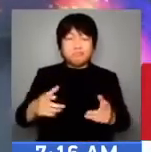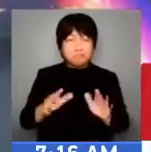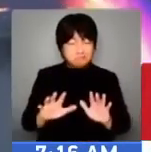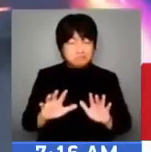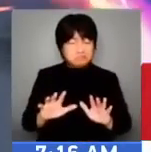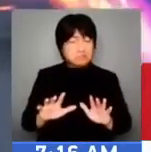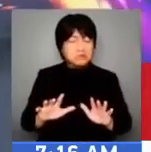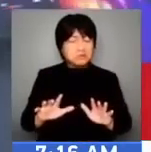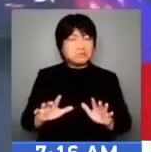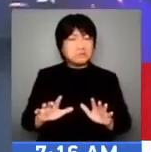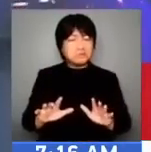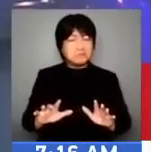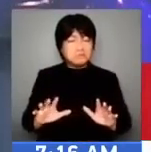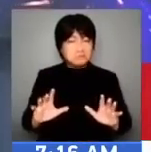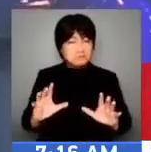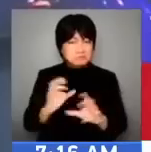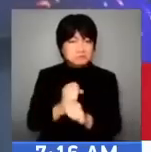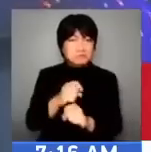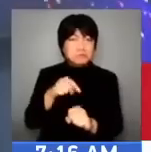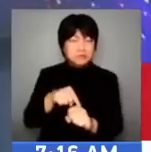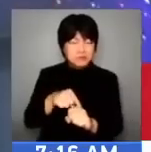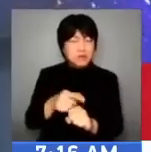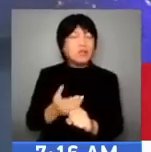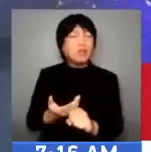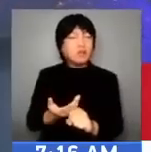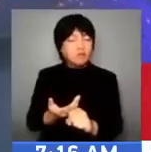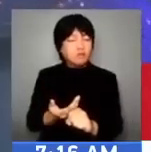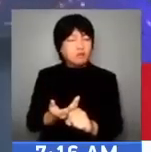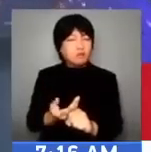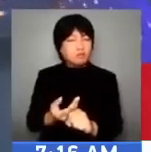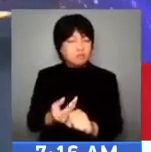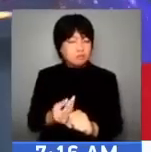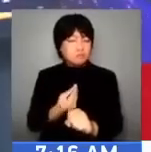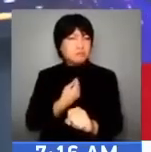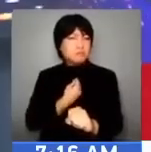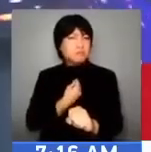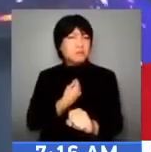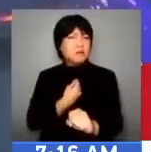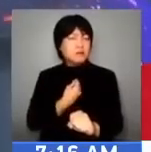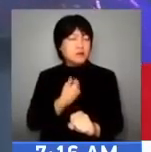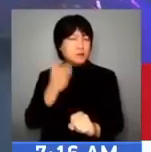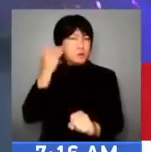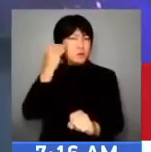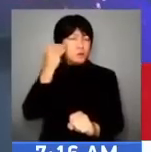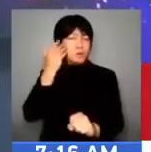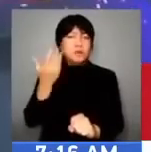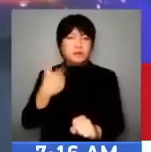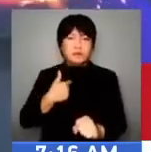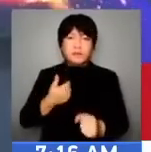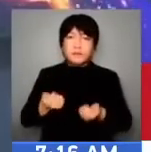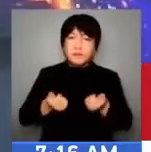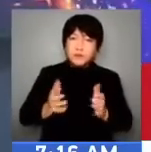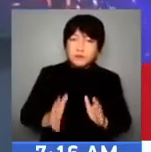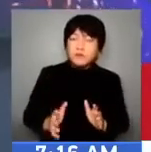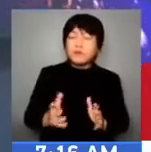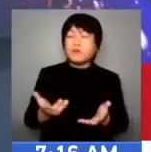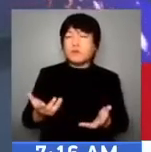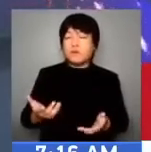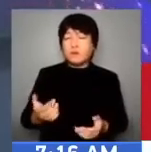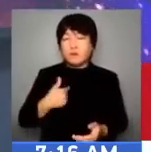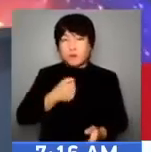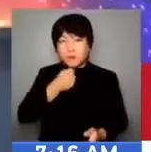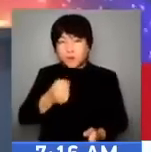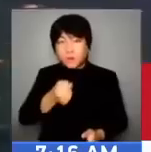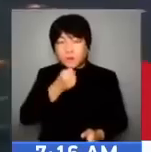dapat makapagturo sa akin bilang isang manager, bilang isang host, bilang isang miyembro ng